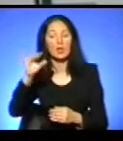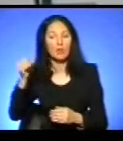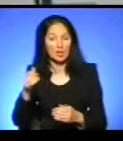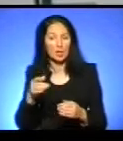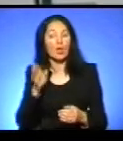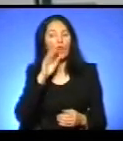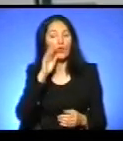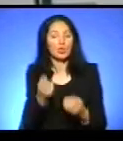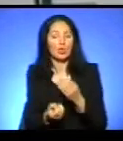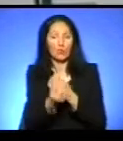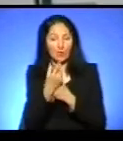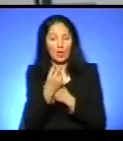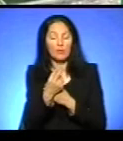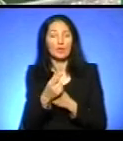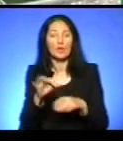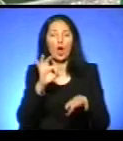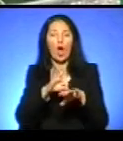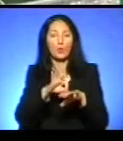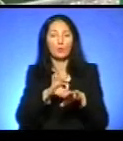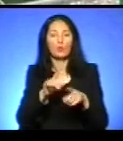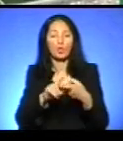у сюжеті Анжели Шови.